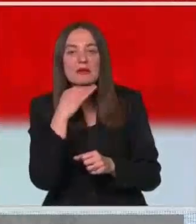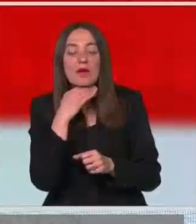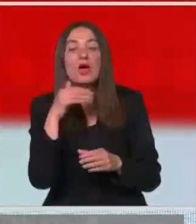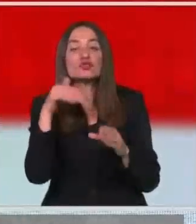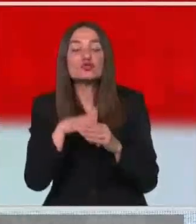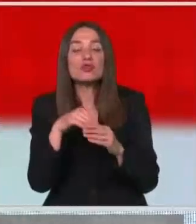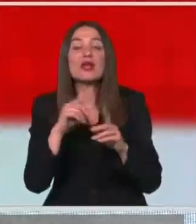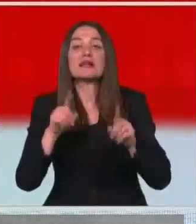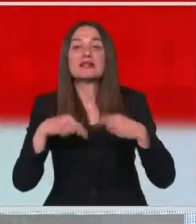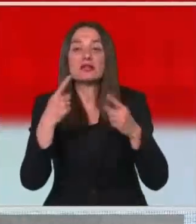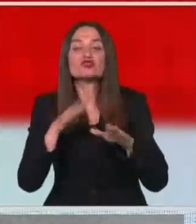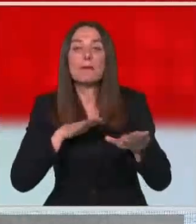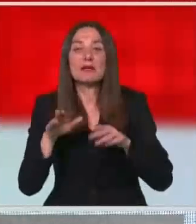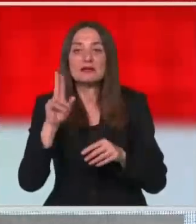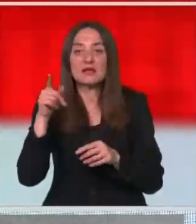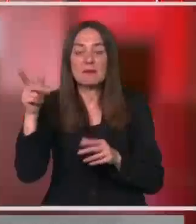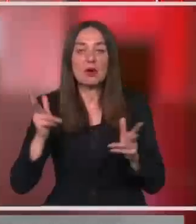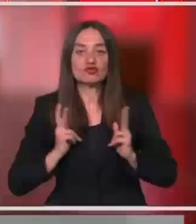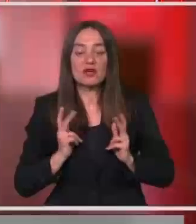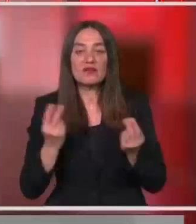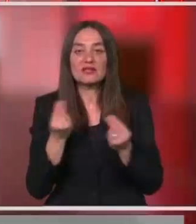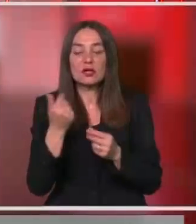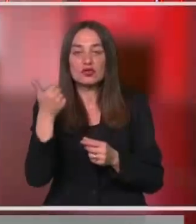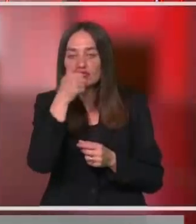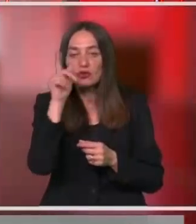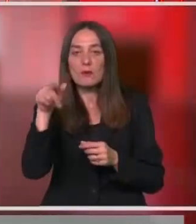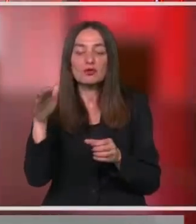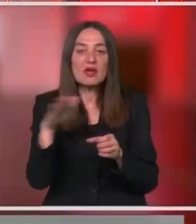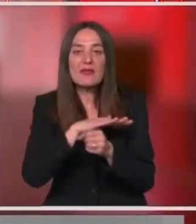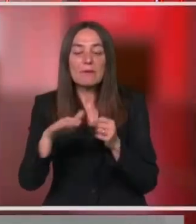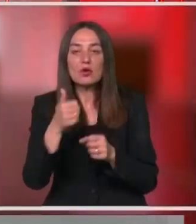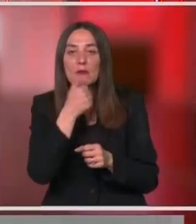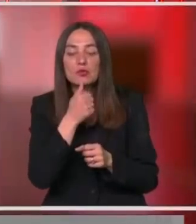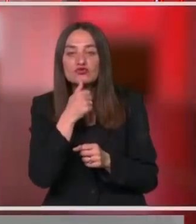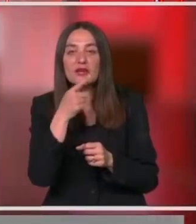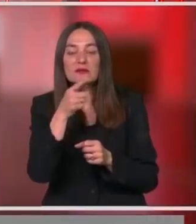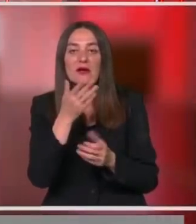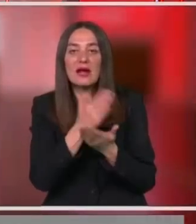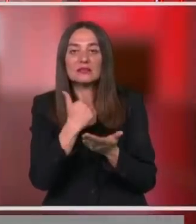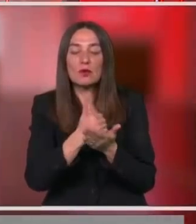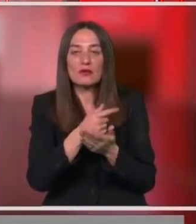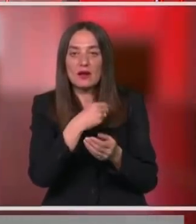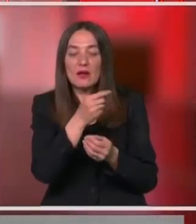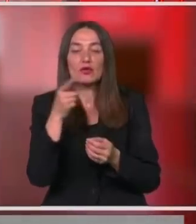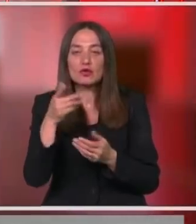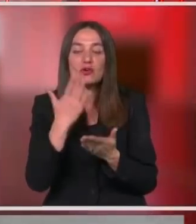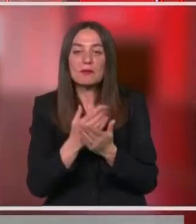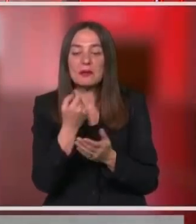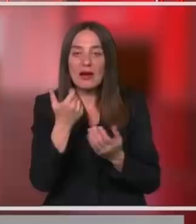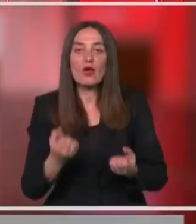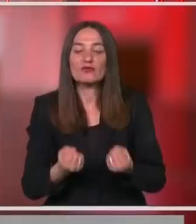je sledeća. Ministar tu ima očekivanje, zato što to može napuni budžet za određenu cenu raspodela tih frekvencija. Mislim da će to sad biti malo